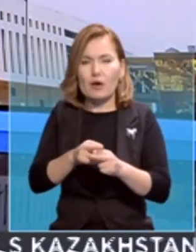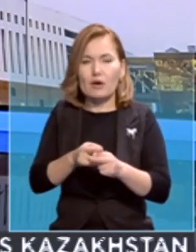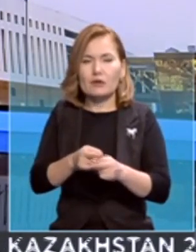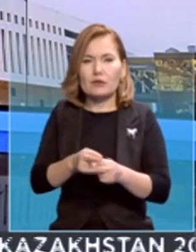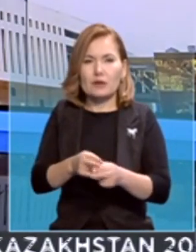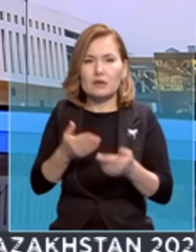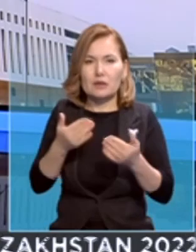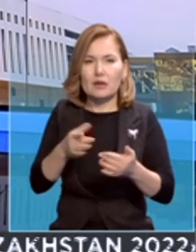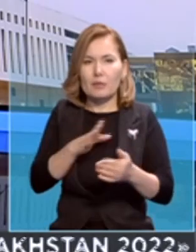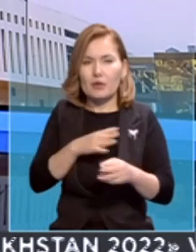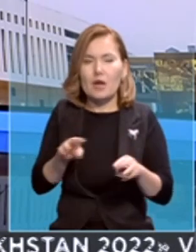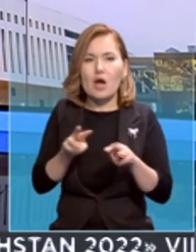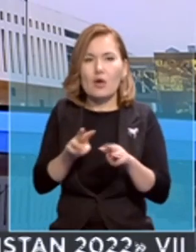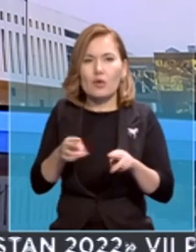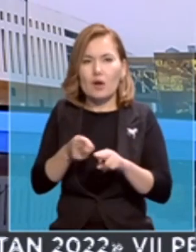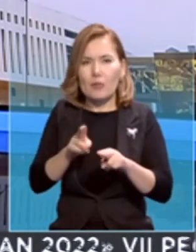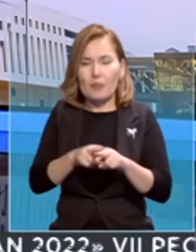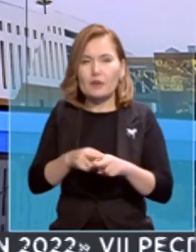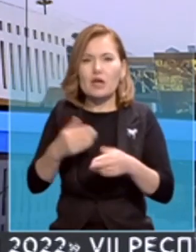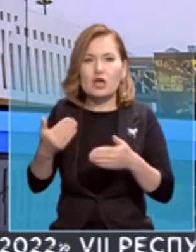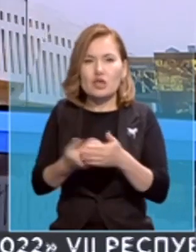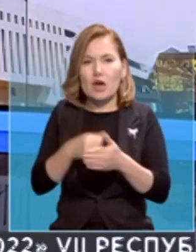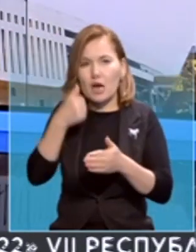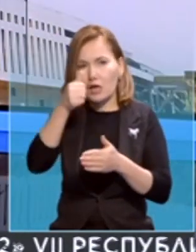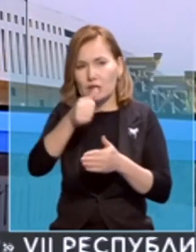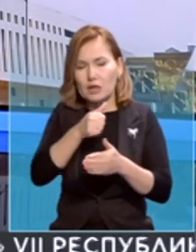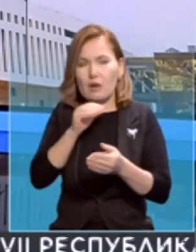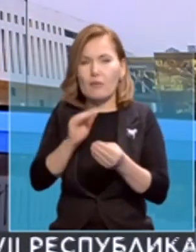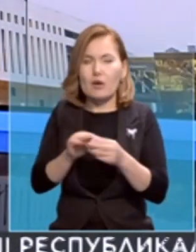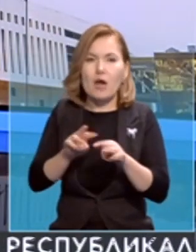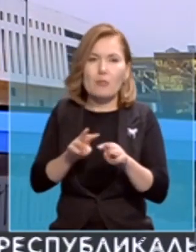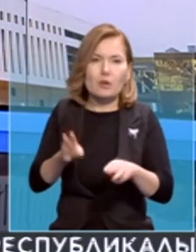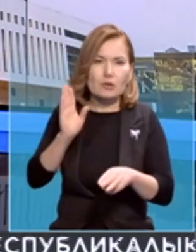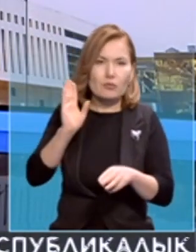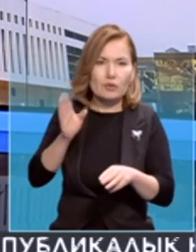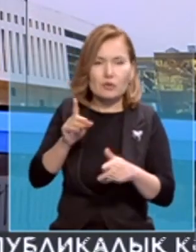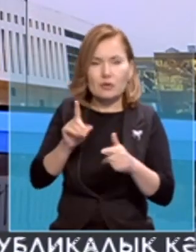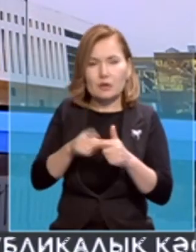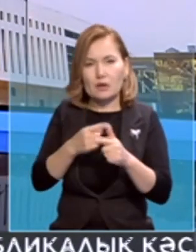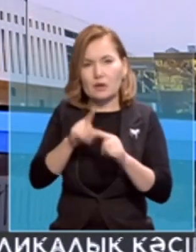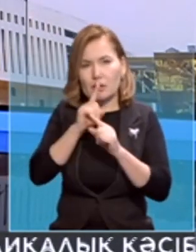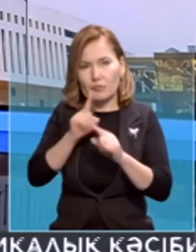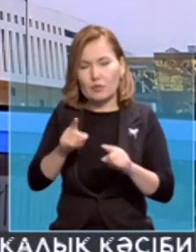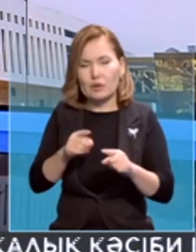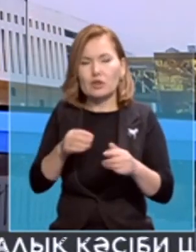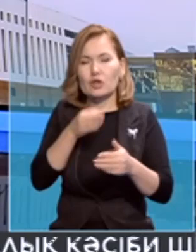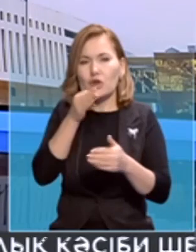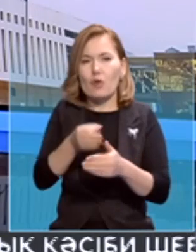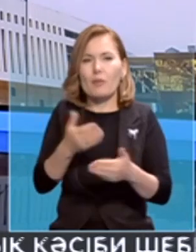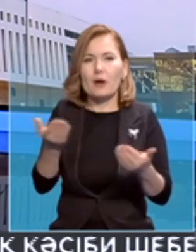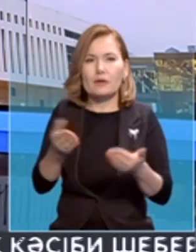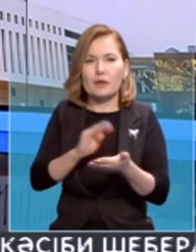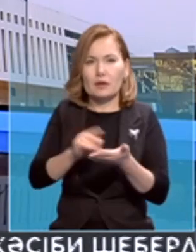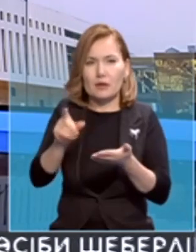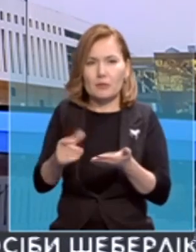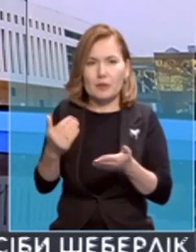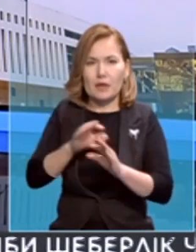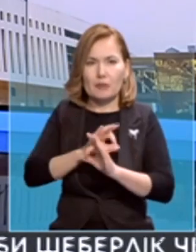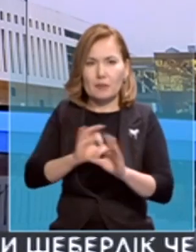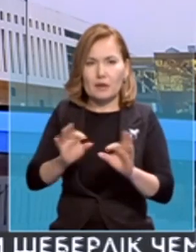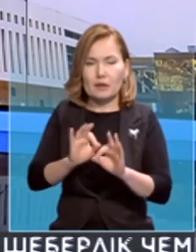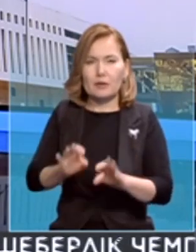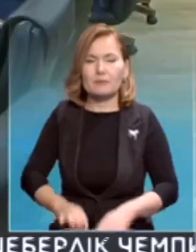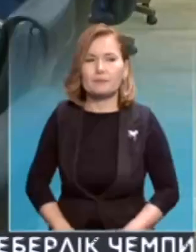састырды. Үкмөттүн осу курамы менен жаңа жылга аяк басууга бола ма? Мемлекет башчысынын бул сабалына жооп кандай? Досжан Маратулла айтсын.